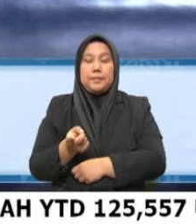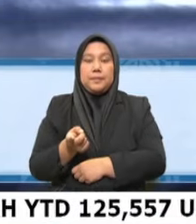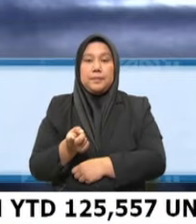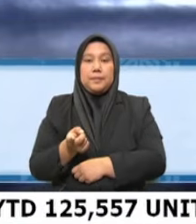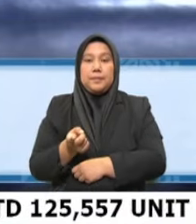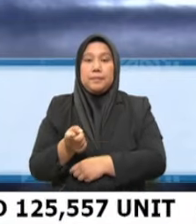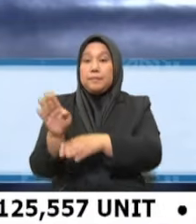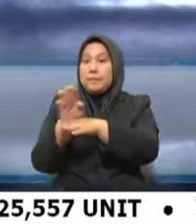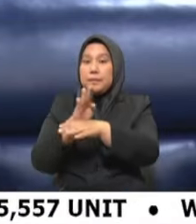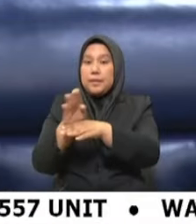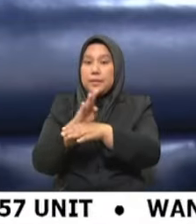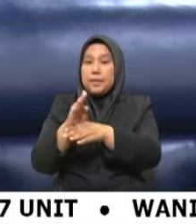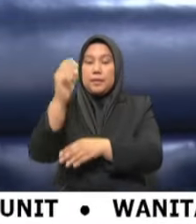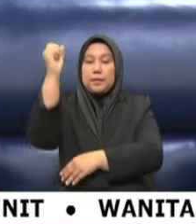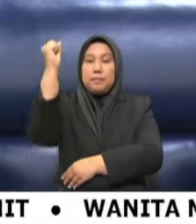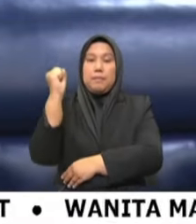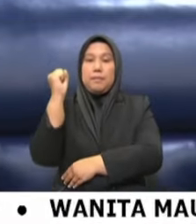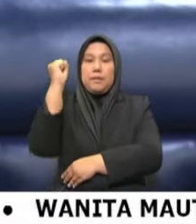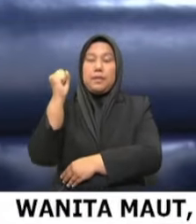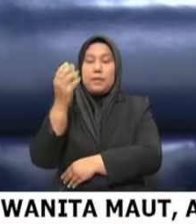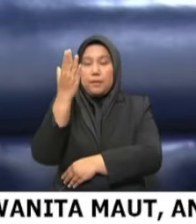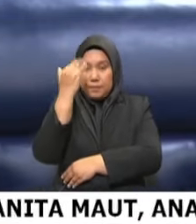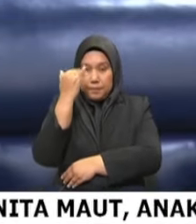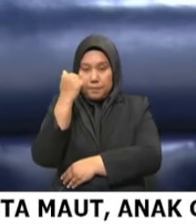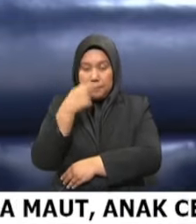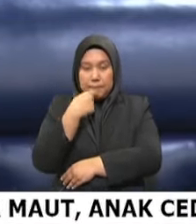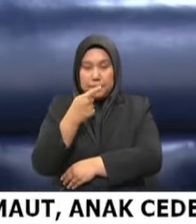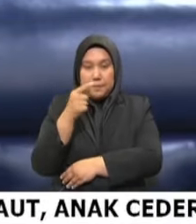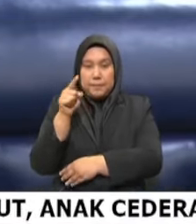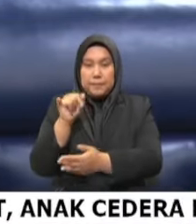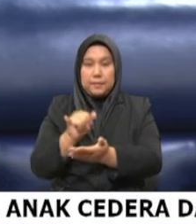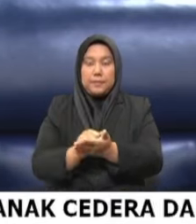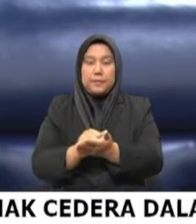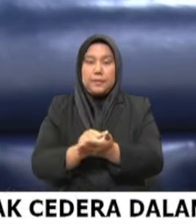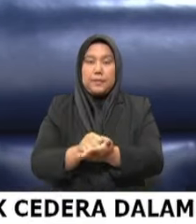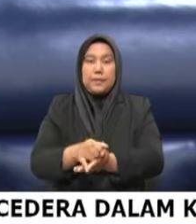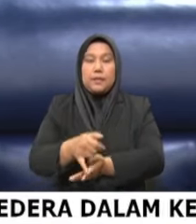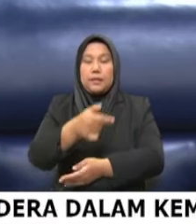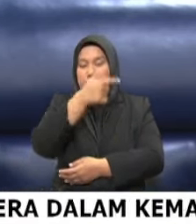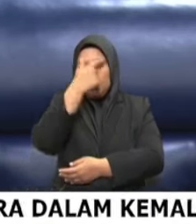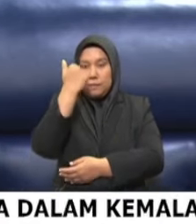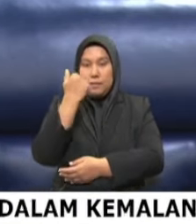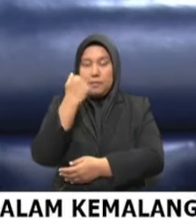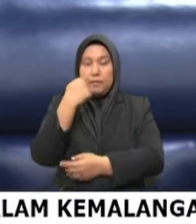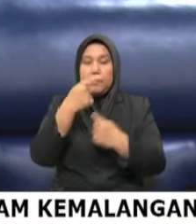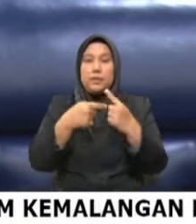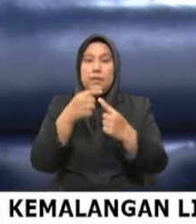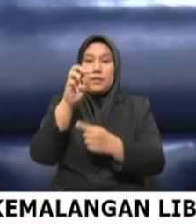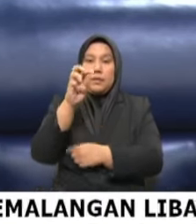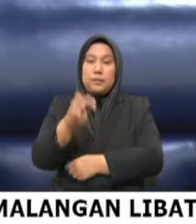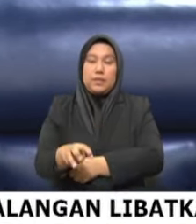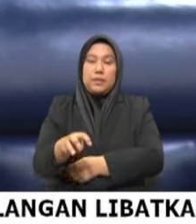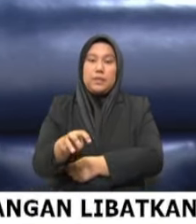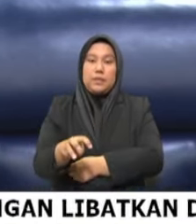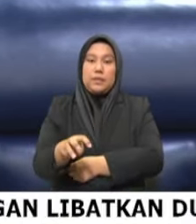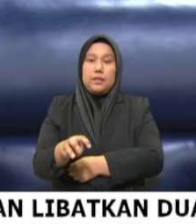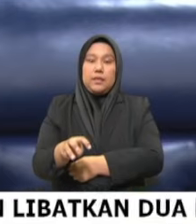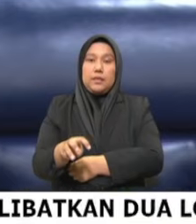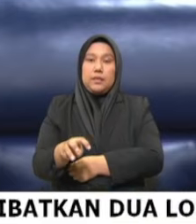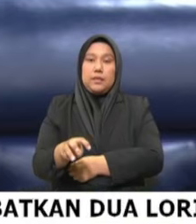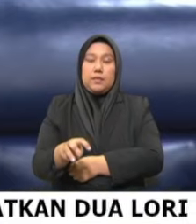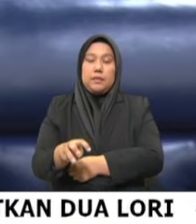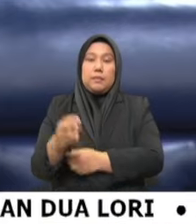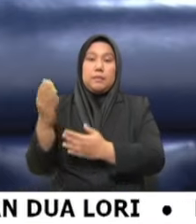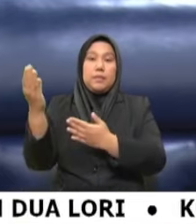pengusaha bas? Kenapa saya sebutkan begitu? Kerana apabila diwajibkan ataupun dikehendaki membawa